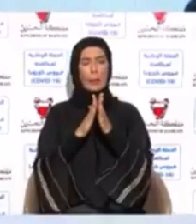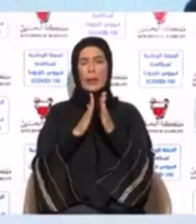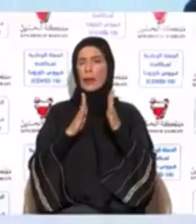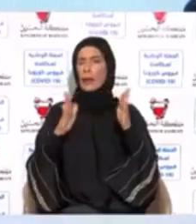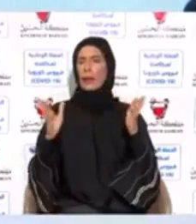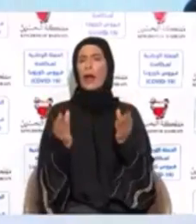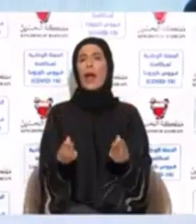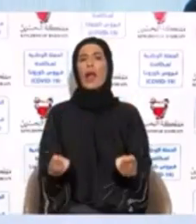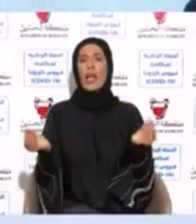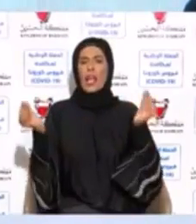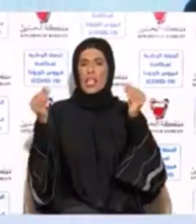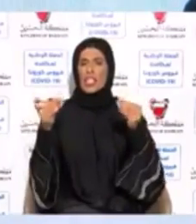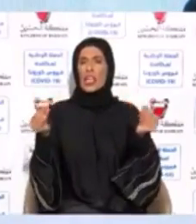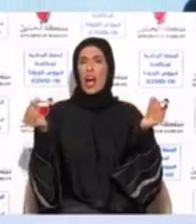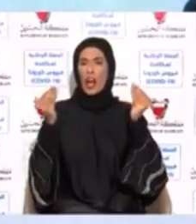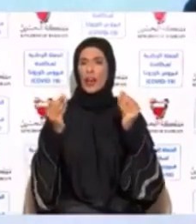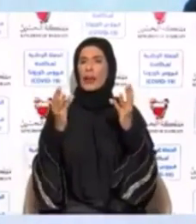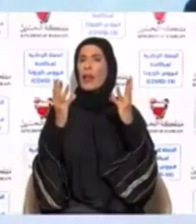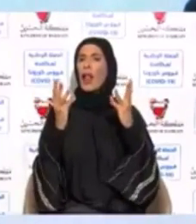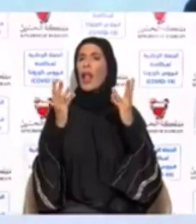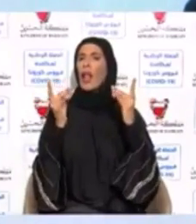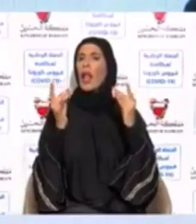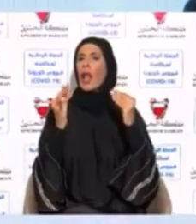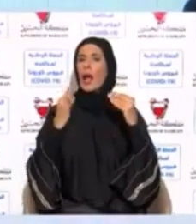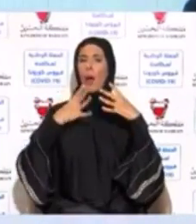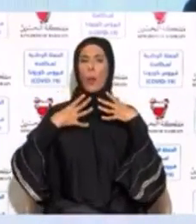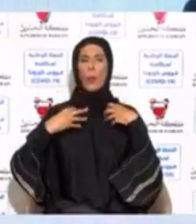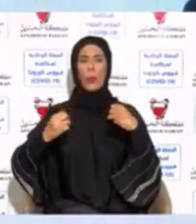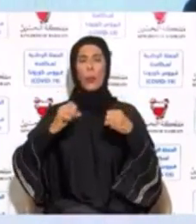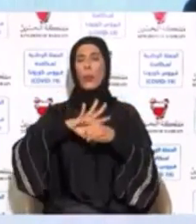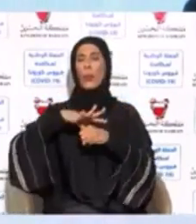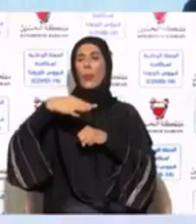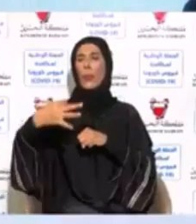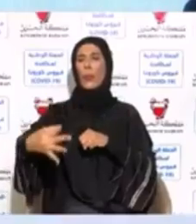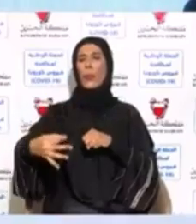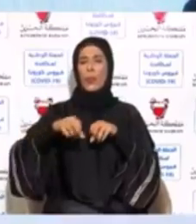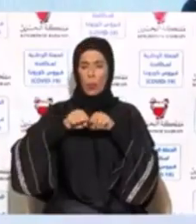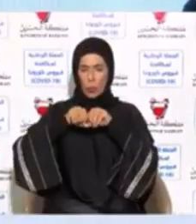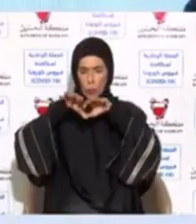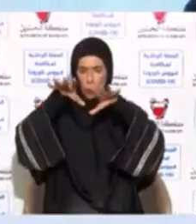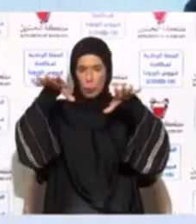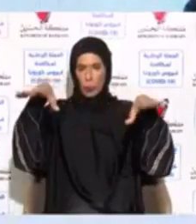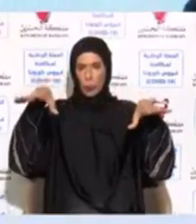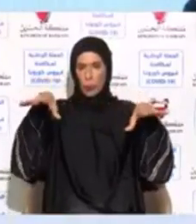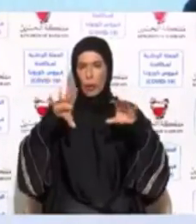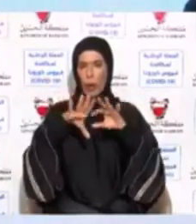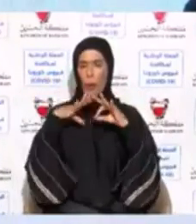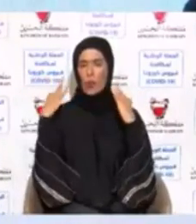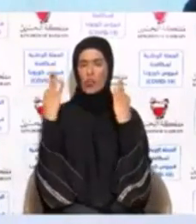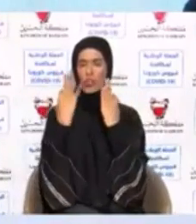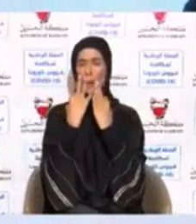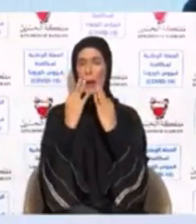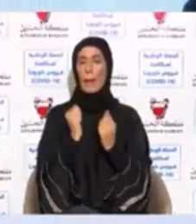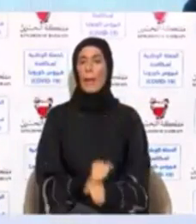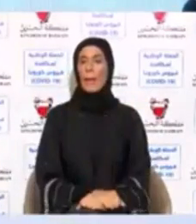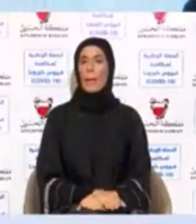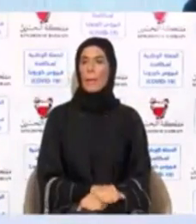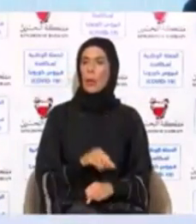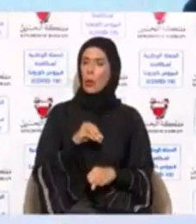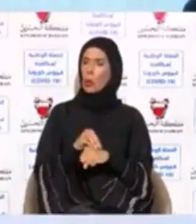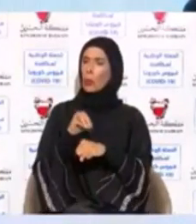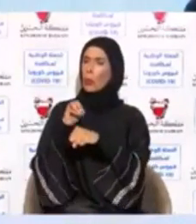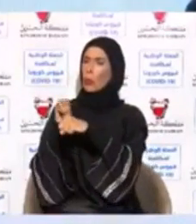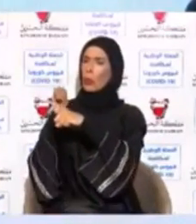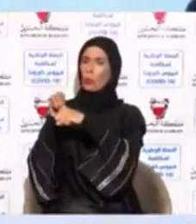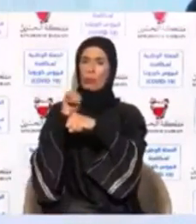إلى زيادة في عدد الحالات وزيادة في درجة عدوى والانتشار في داخل المجتمع. فنحث